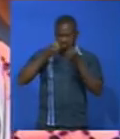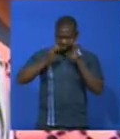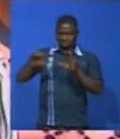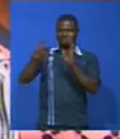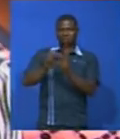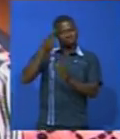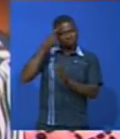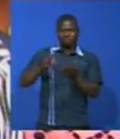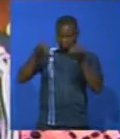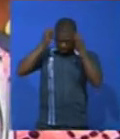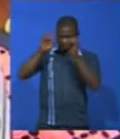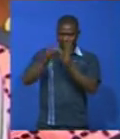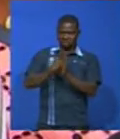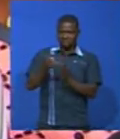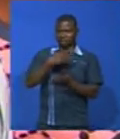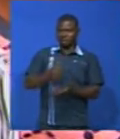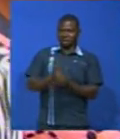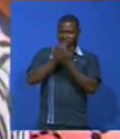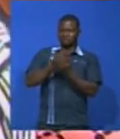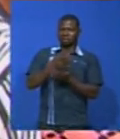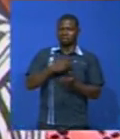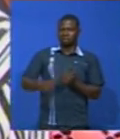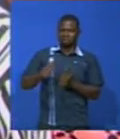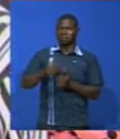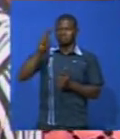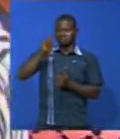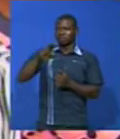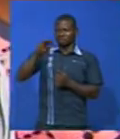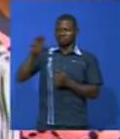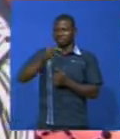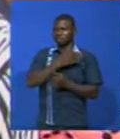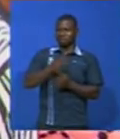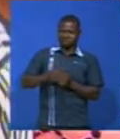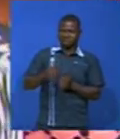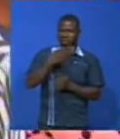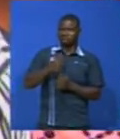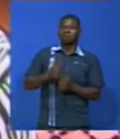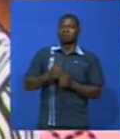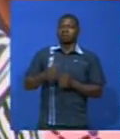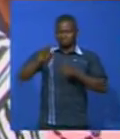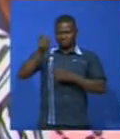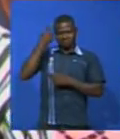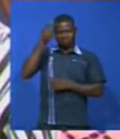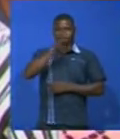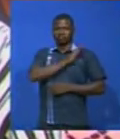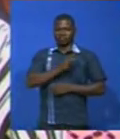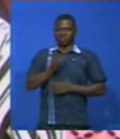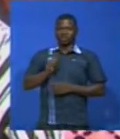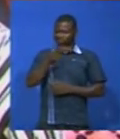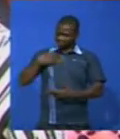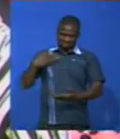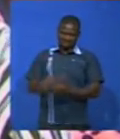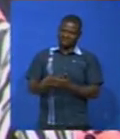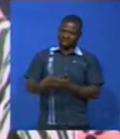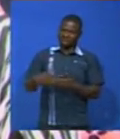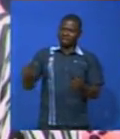et avec l'appui donc de l'UNFPA et du gouvernement de la Belgique, donc on est arrivé en